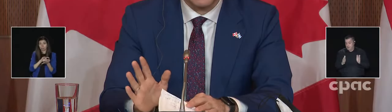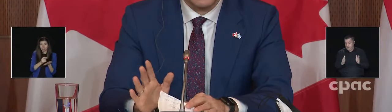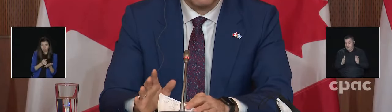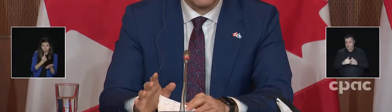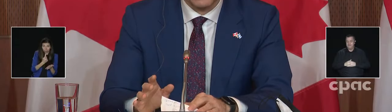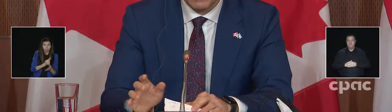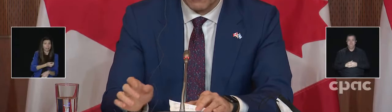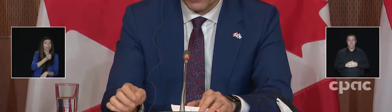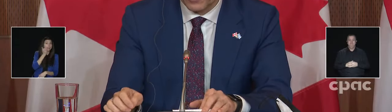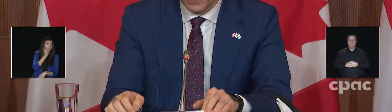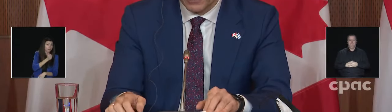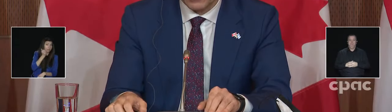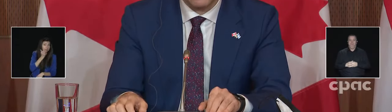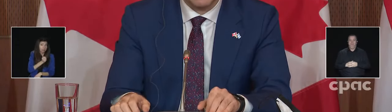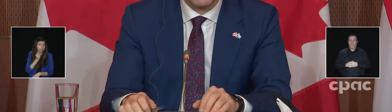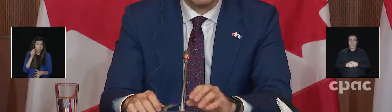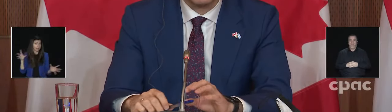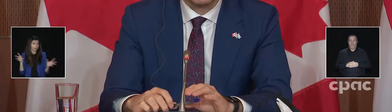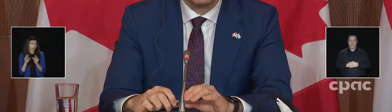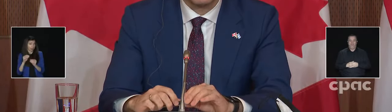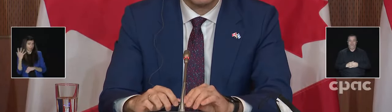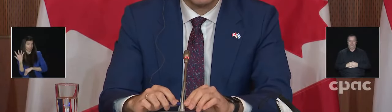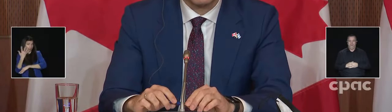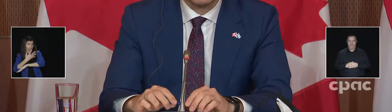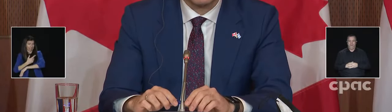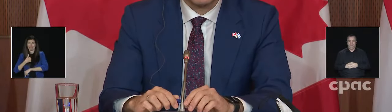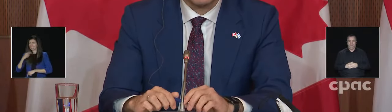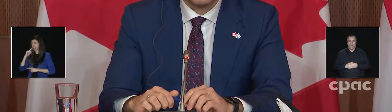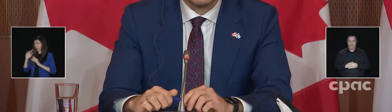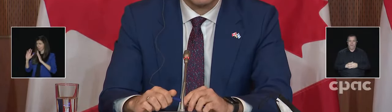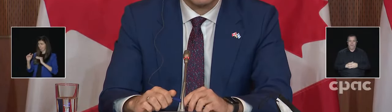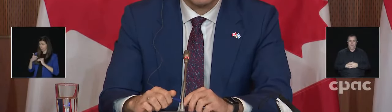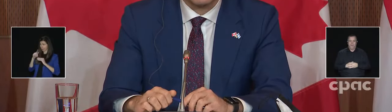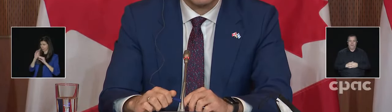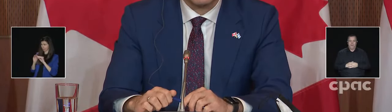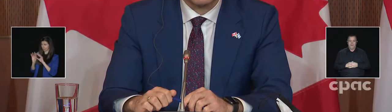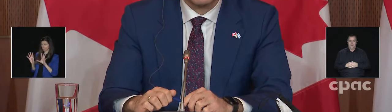J'espère que c'est une réponse suffisante, Mylène.